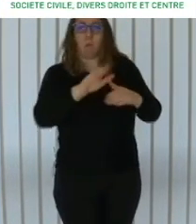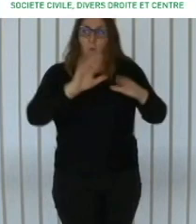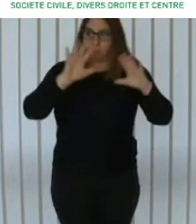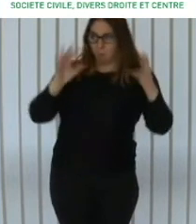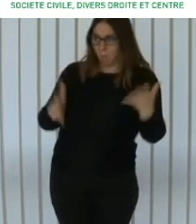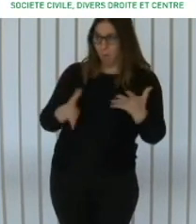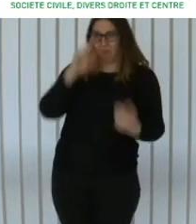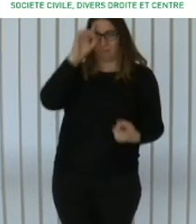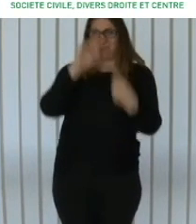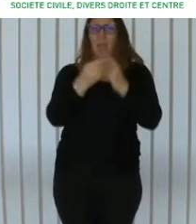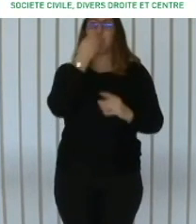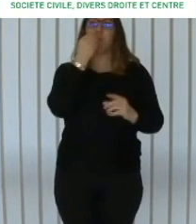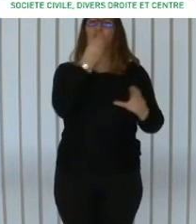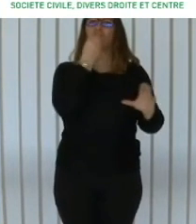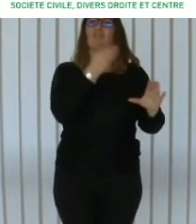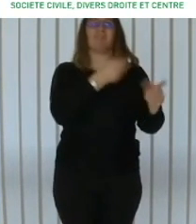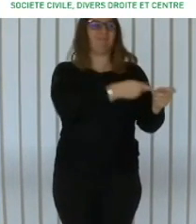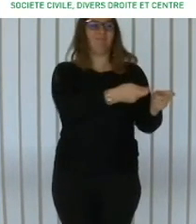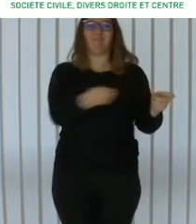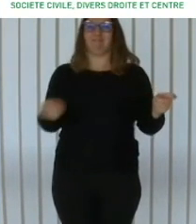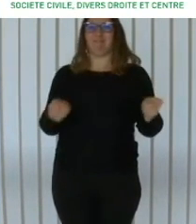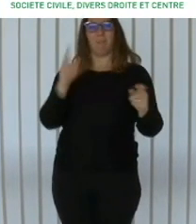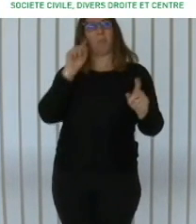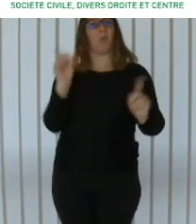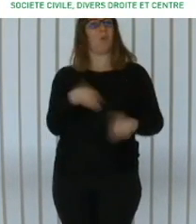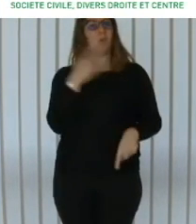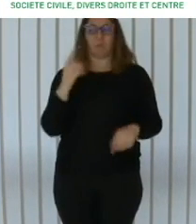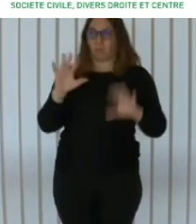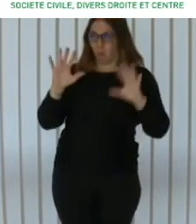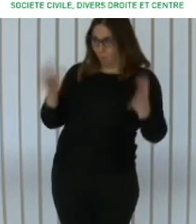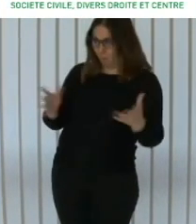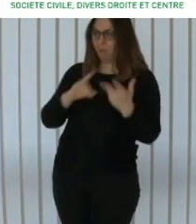la restauration scolaire pour tous? Quelles mesures